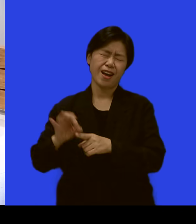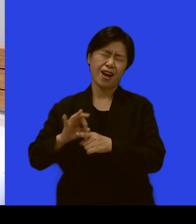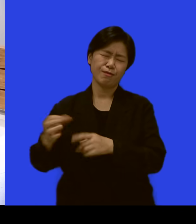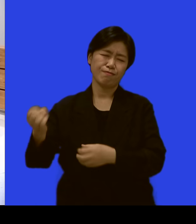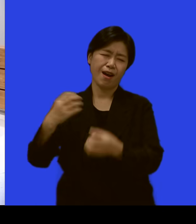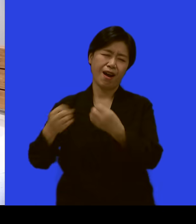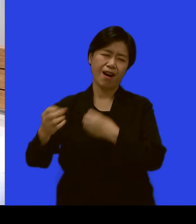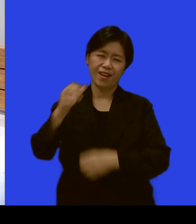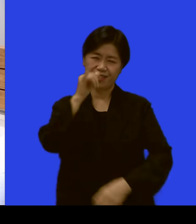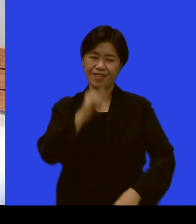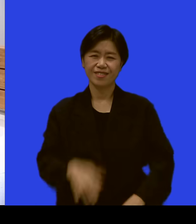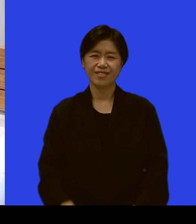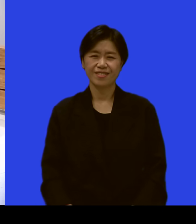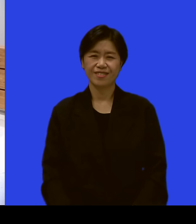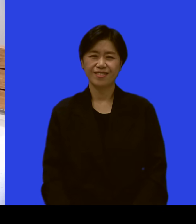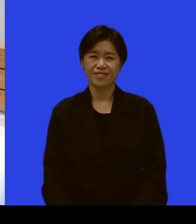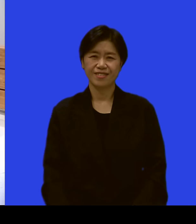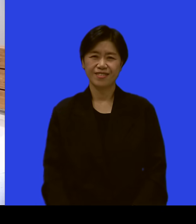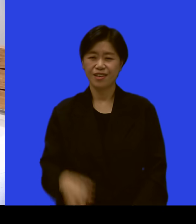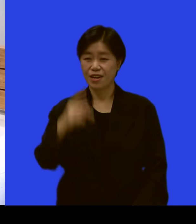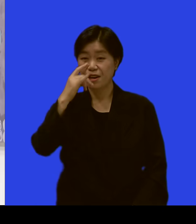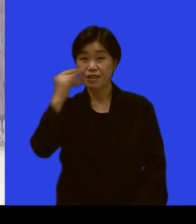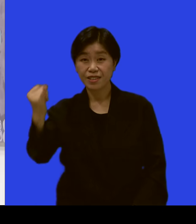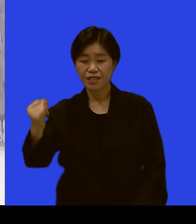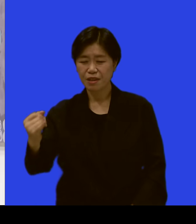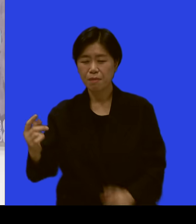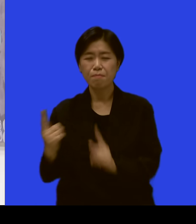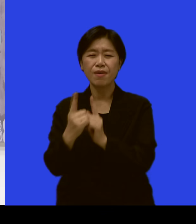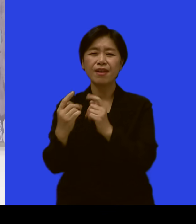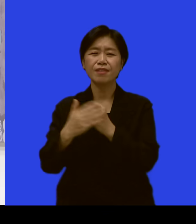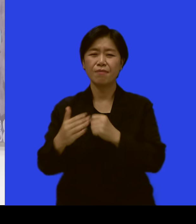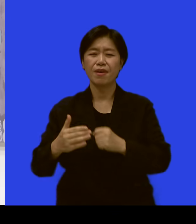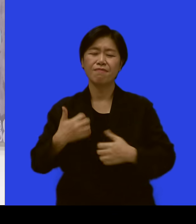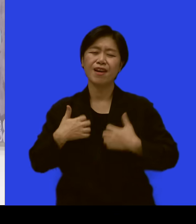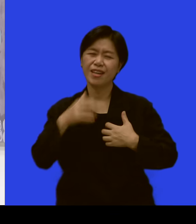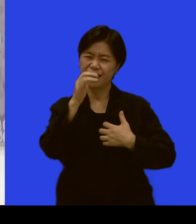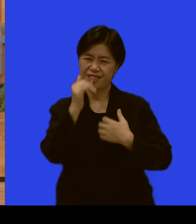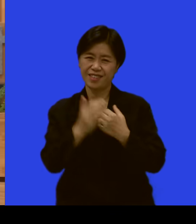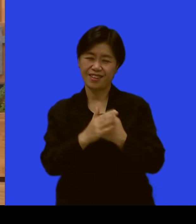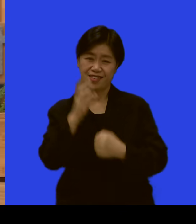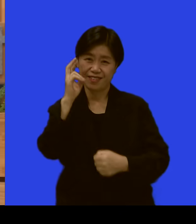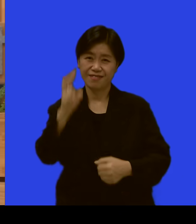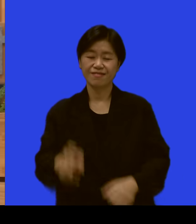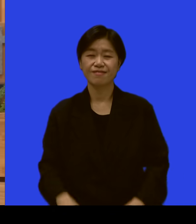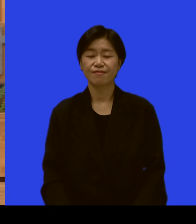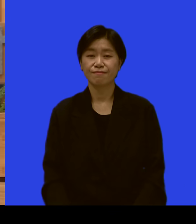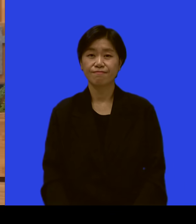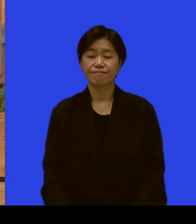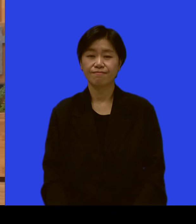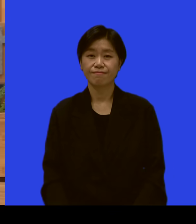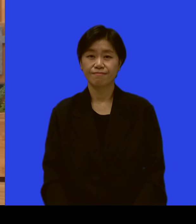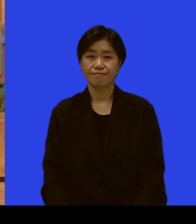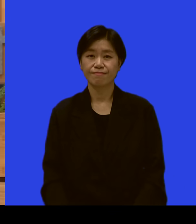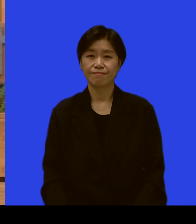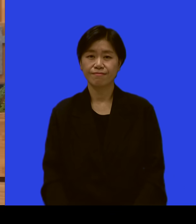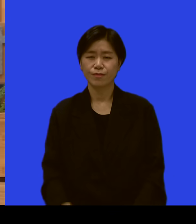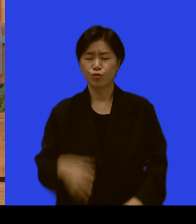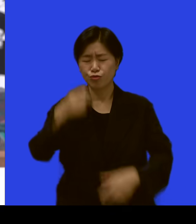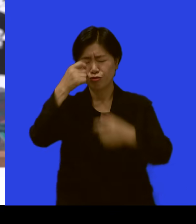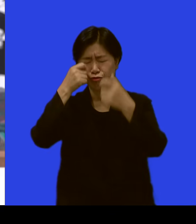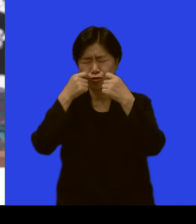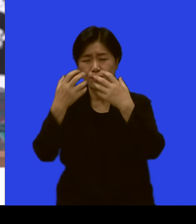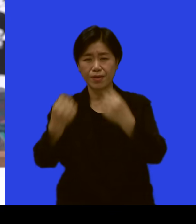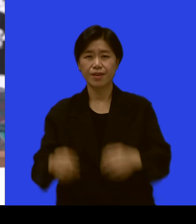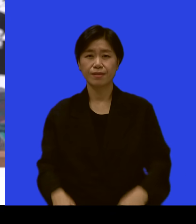또 그렇죠, 먹물이랑 그렇죠. 뭐. 네. 덕담이라니까요. 호랑이가 물어갈 놈, 뭐 이런 얘기들을 이제 하시면서도 많이 오셨던. 오셨죠. 네.